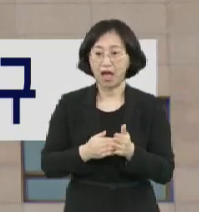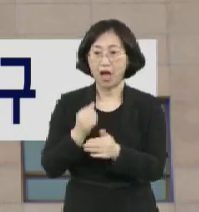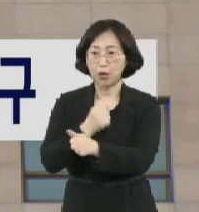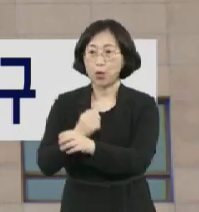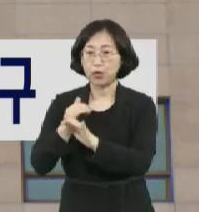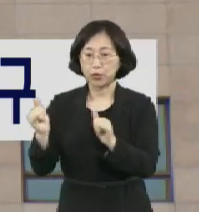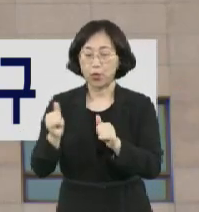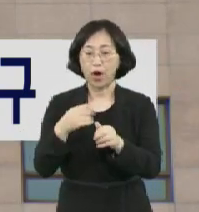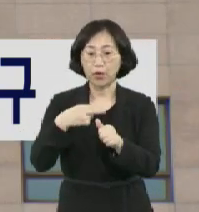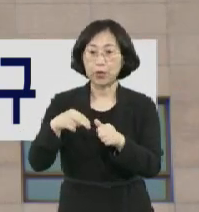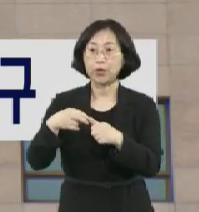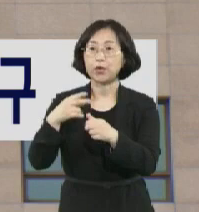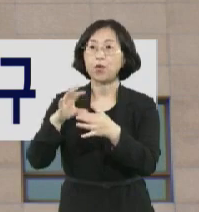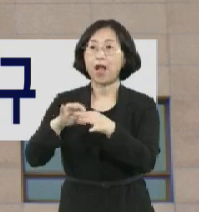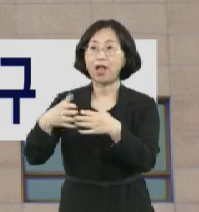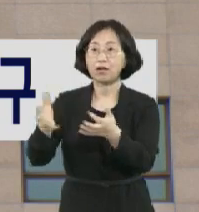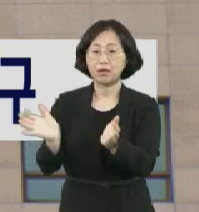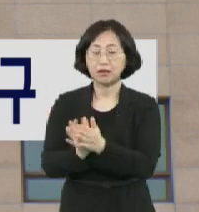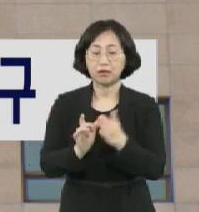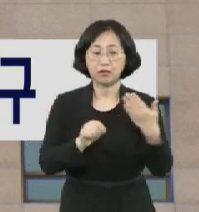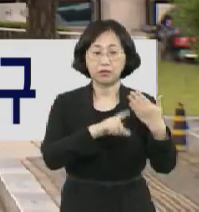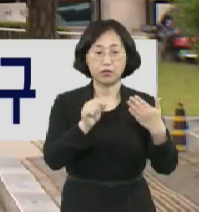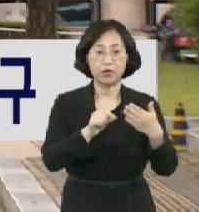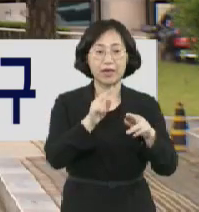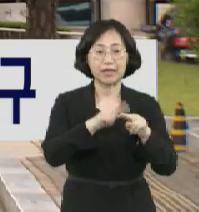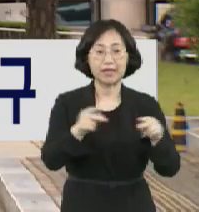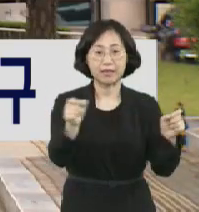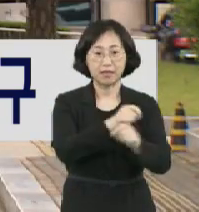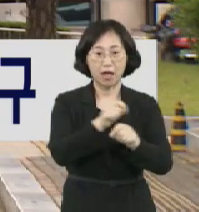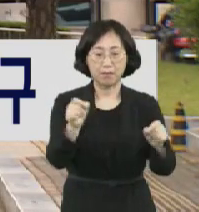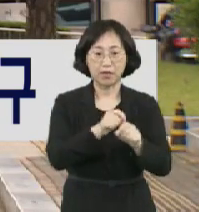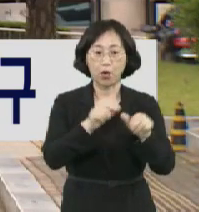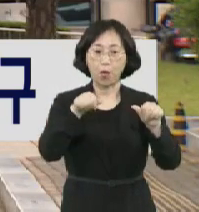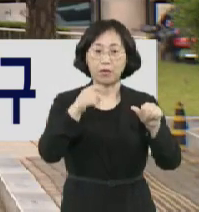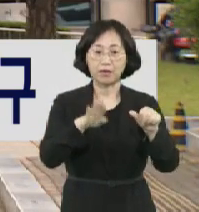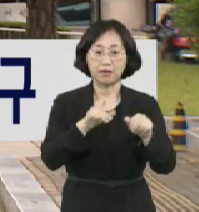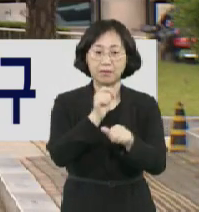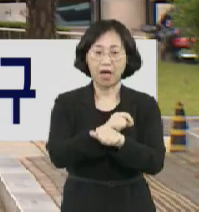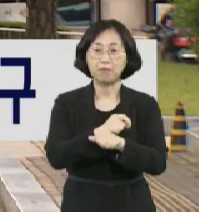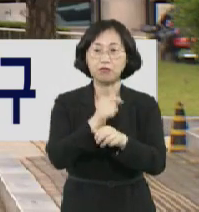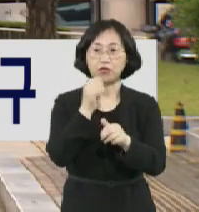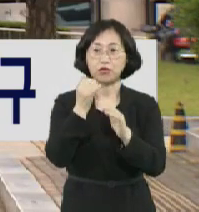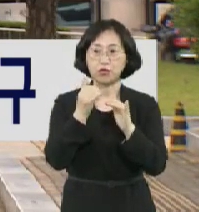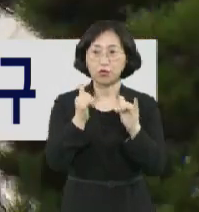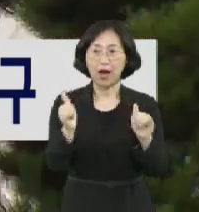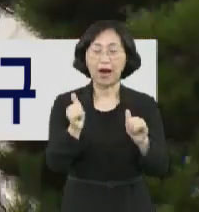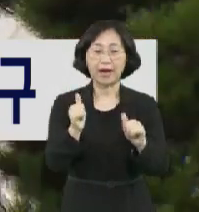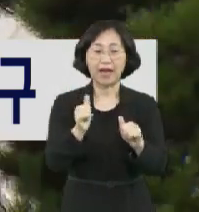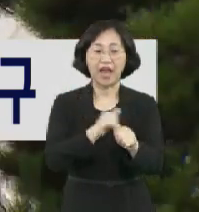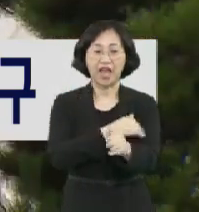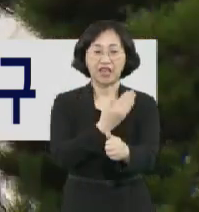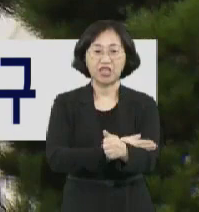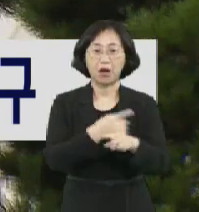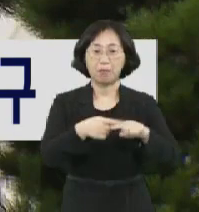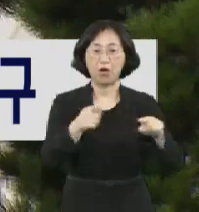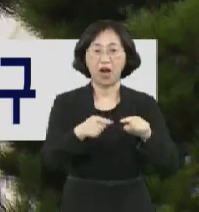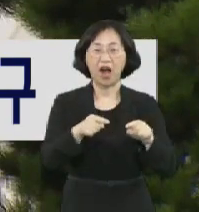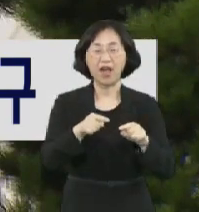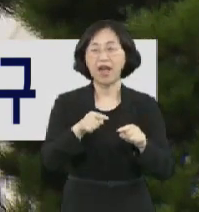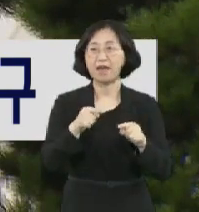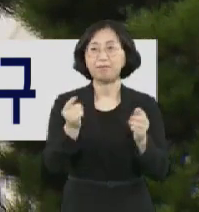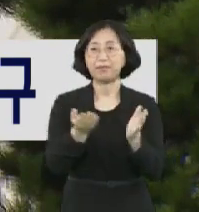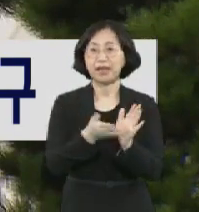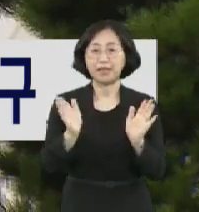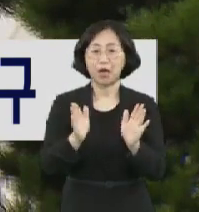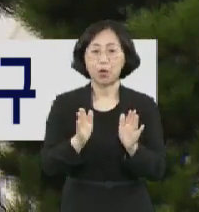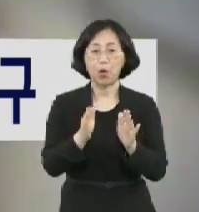노조와 교육관련 단체 는 9월 인사 발령 이후 5급 사무관 영향평가 의 불만이 제기됐고 일부 직원들의